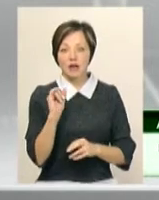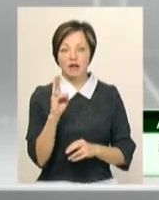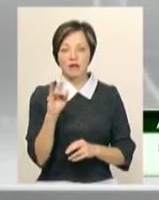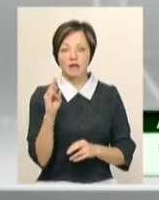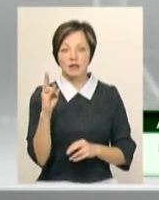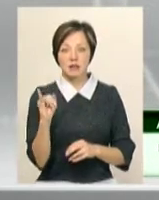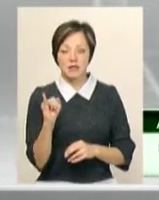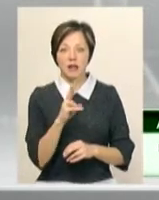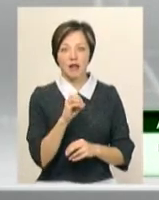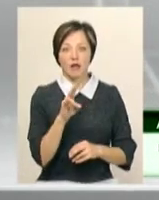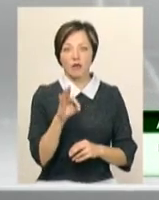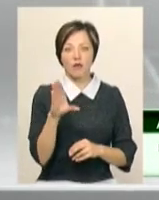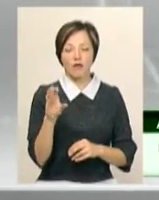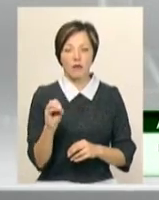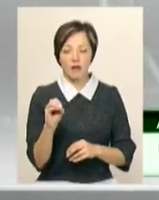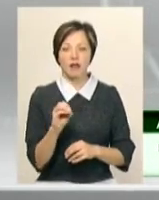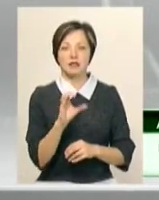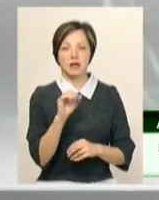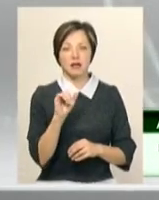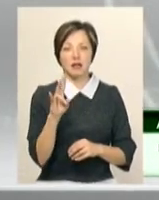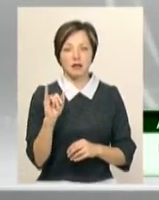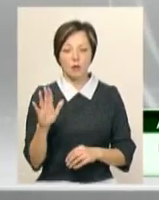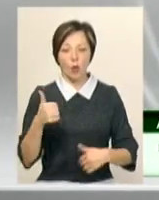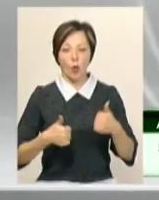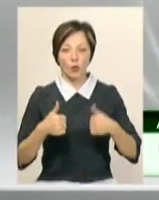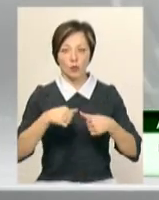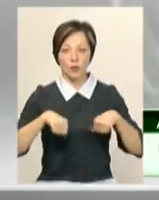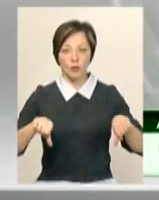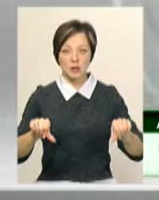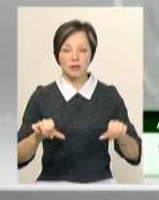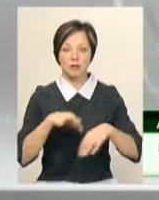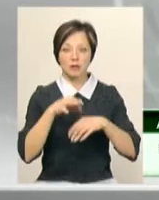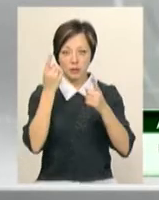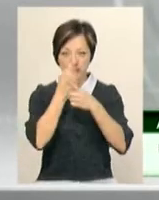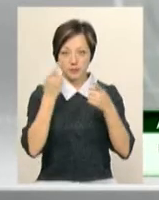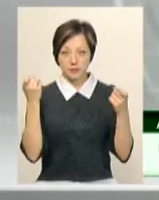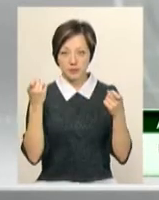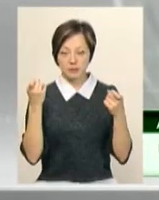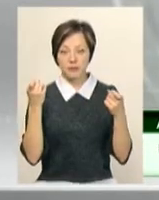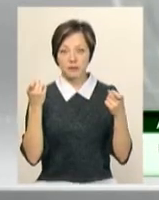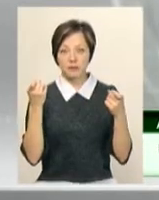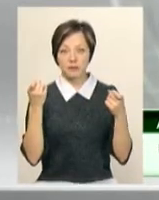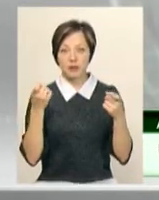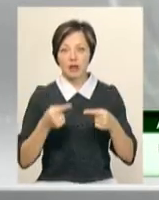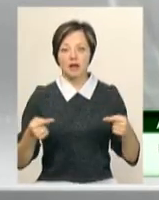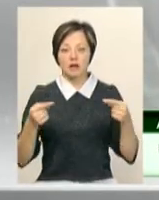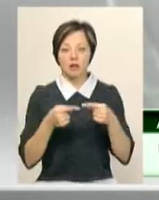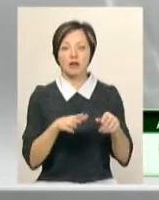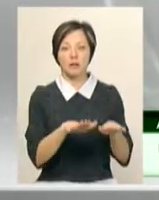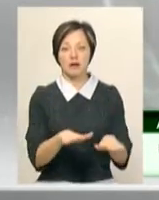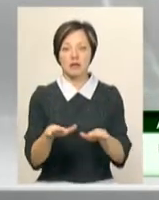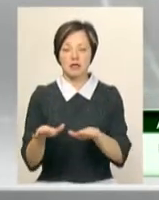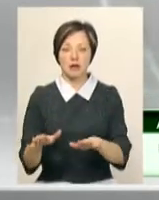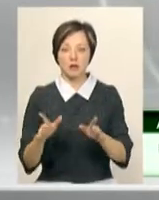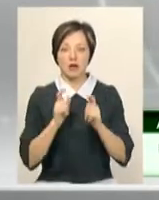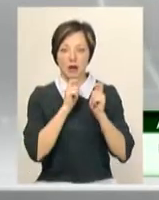Клиновому та Сатанові, будуть представлені перед конкурсною комісією, де будуть проголошені їхні відповідні місця і